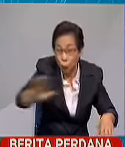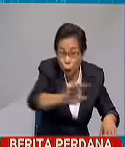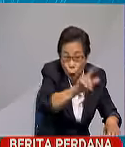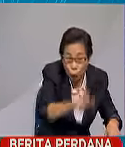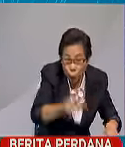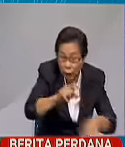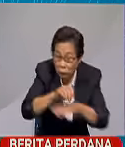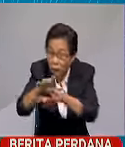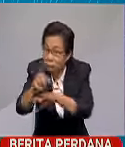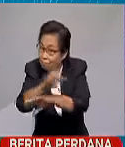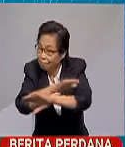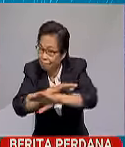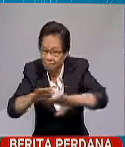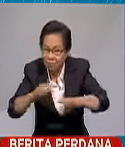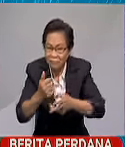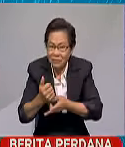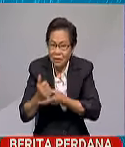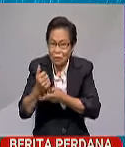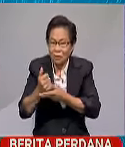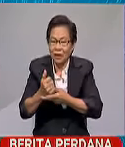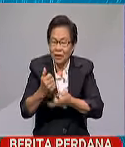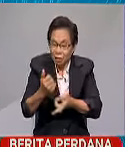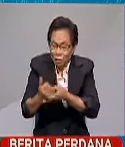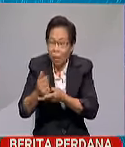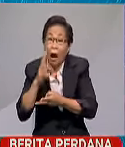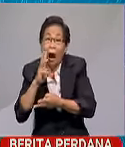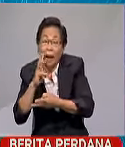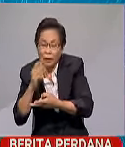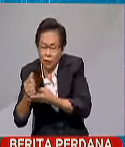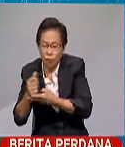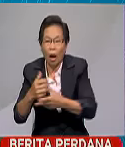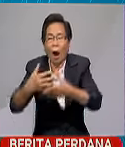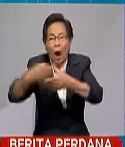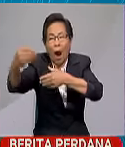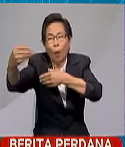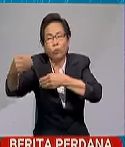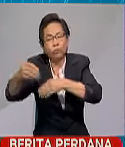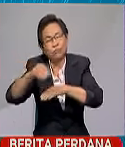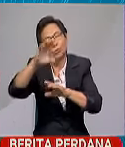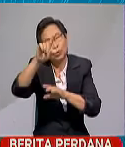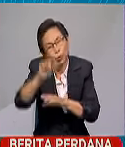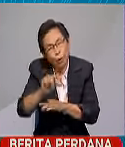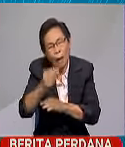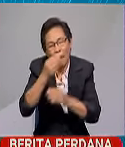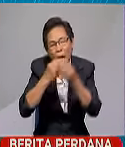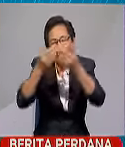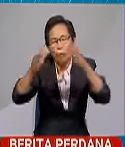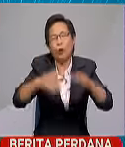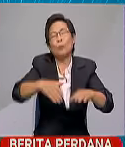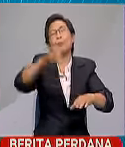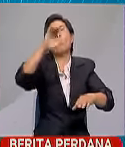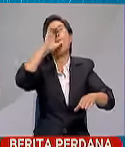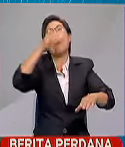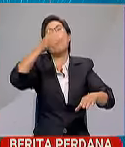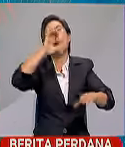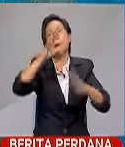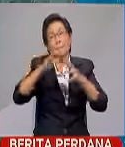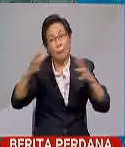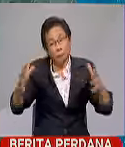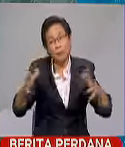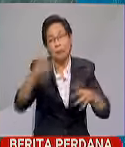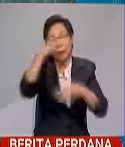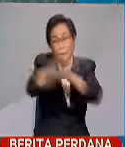untuk tidak menjimatkan penggunaan air, kurangkan aktiviti luar, tidak membuat pemakanan terbuka dan minum air secukupnya.